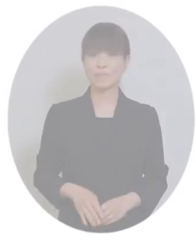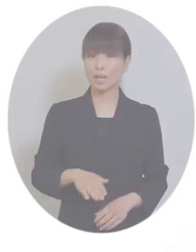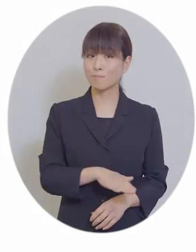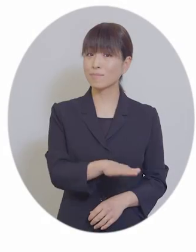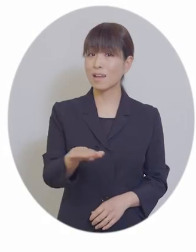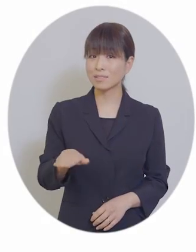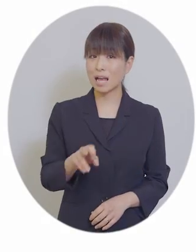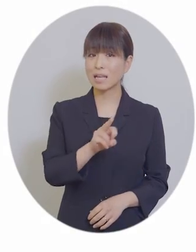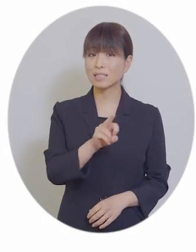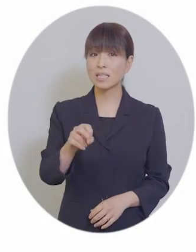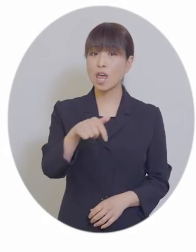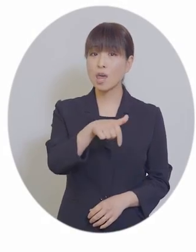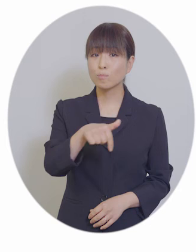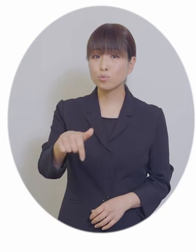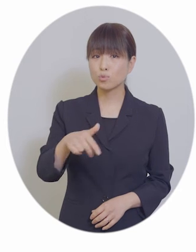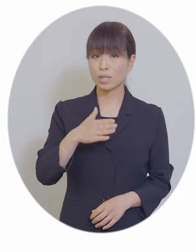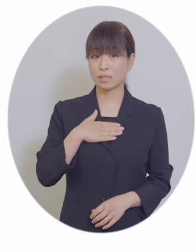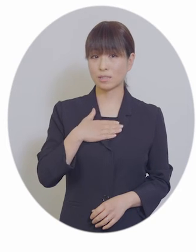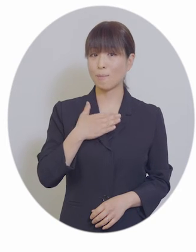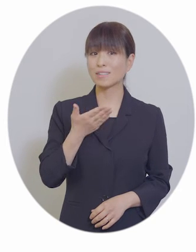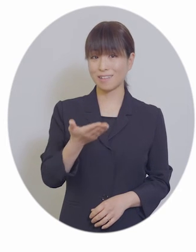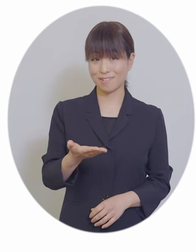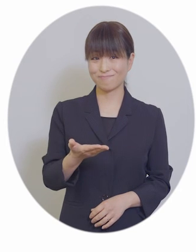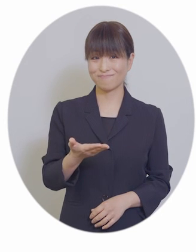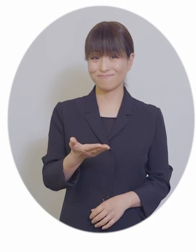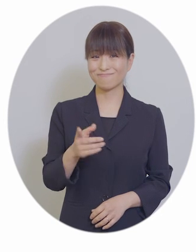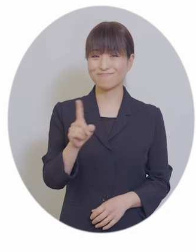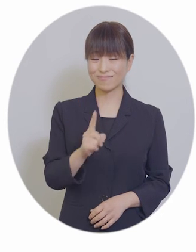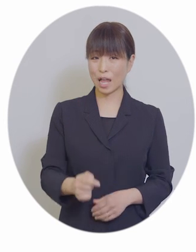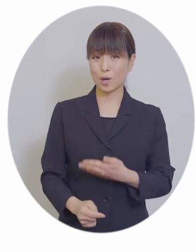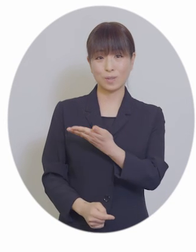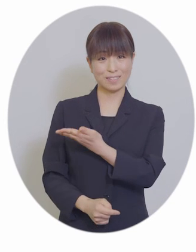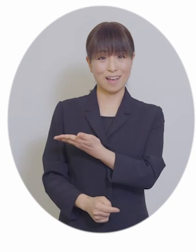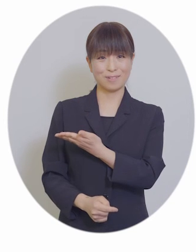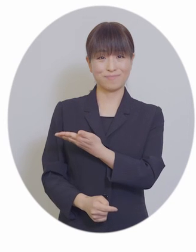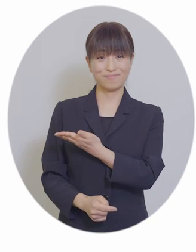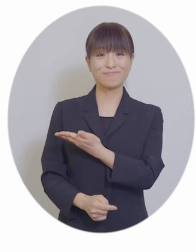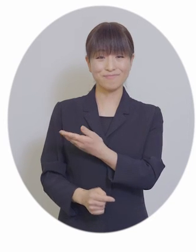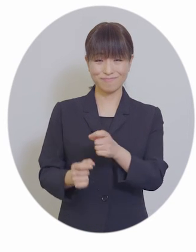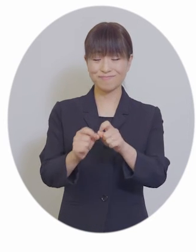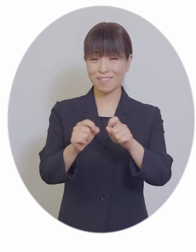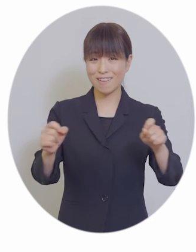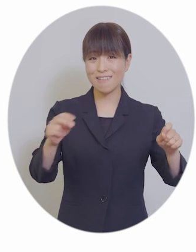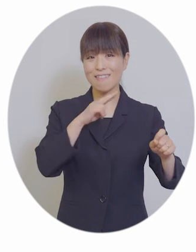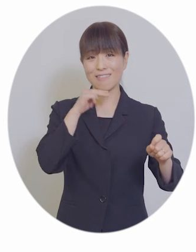皆さん、ゼブを知っていますか？ゼブとはネ